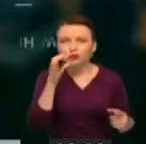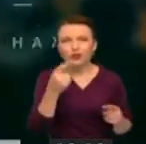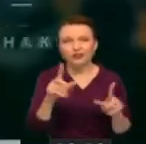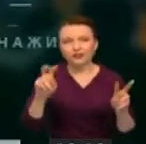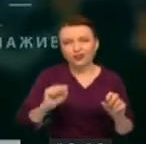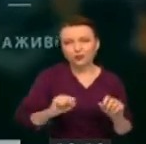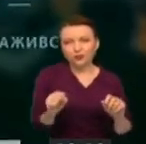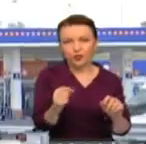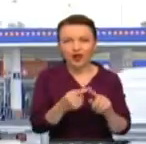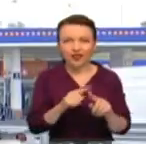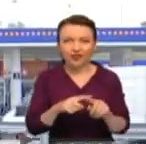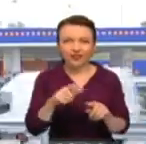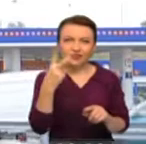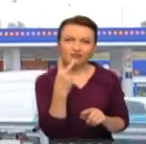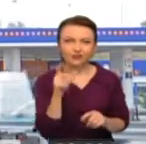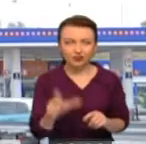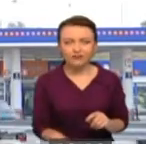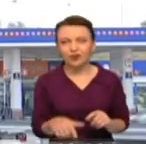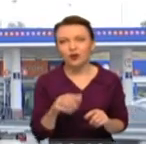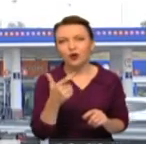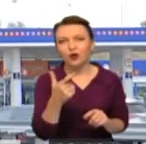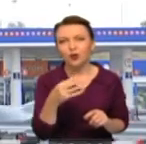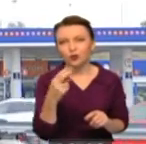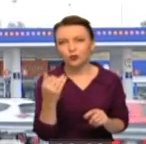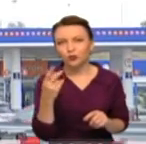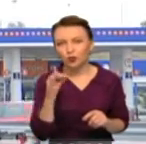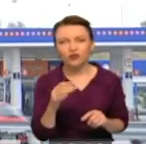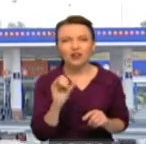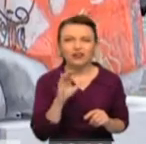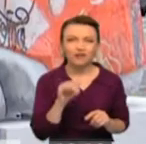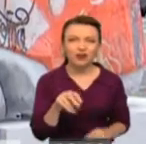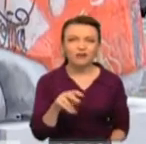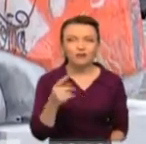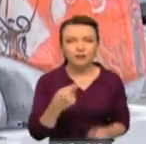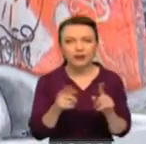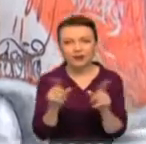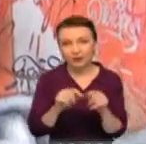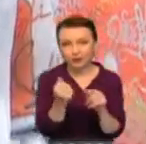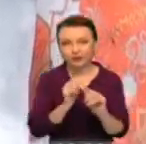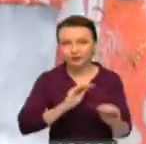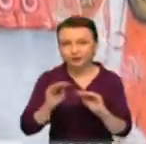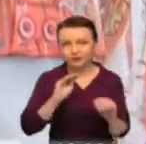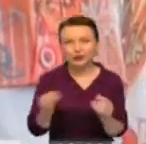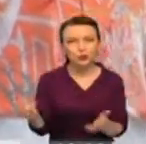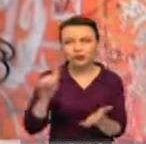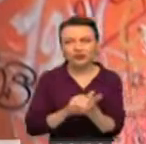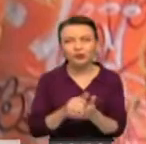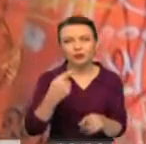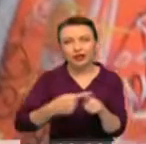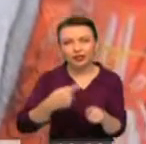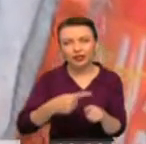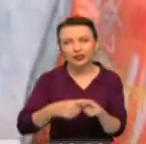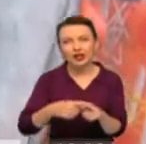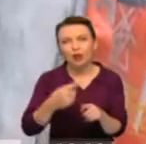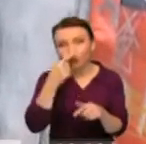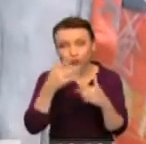«Друг» авторства столичних митців Олега Годунова та Івана Лугуновича встановлена на перехресті поблизу метро